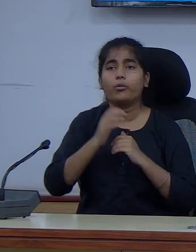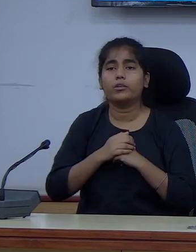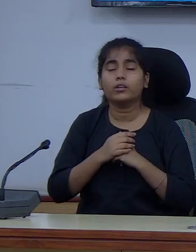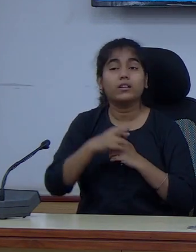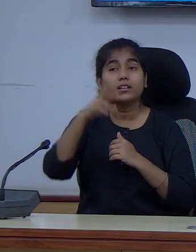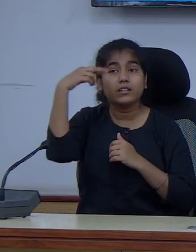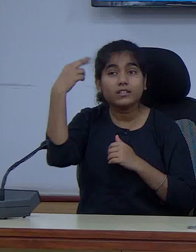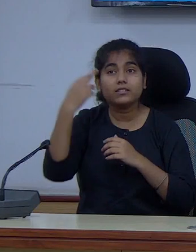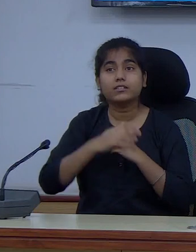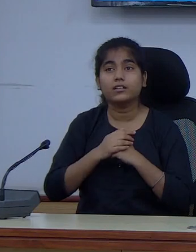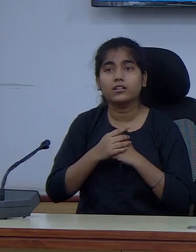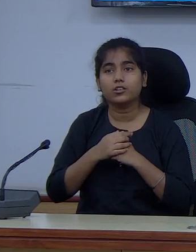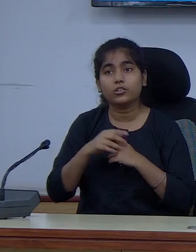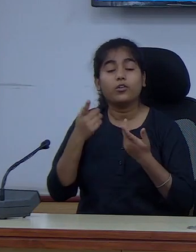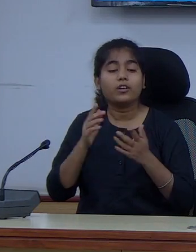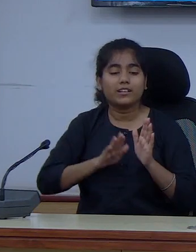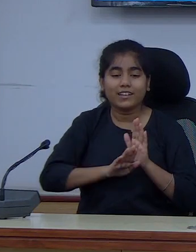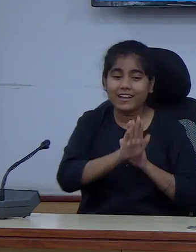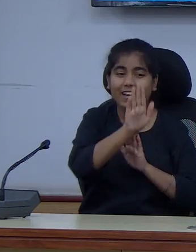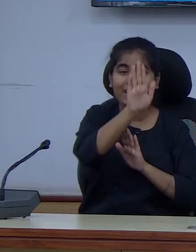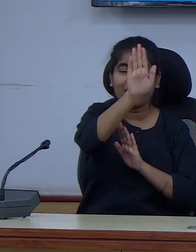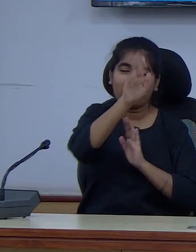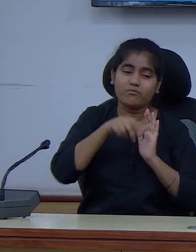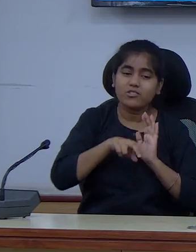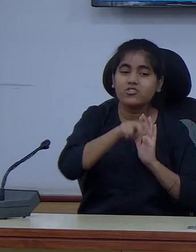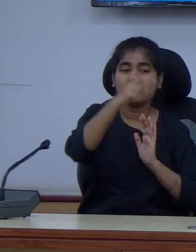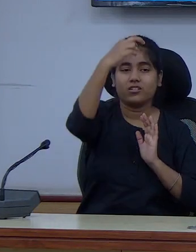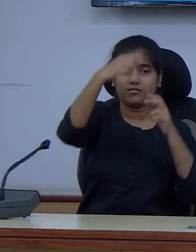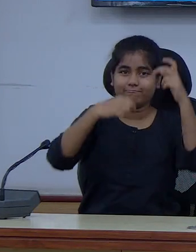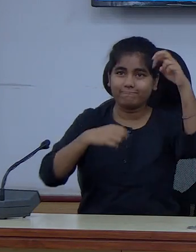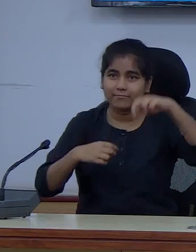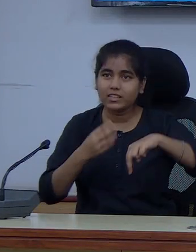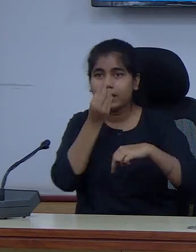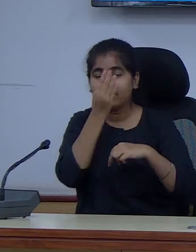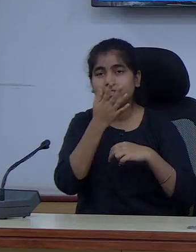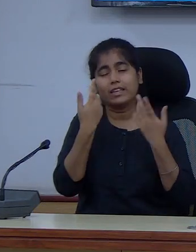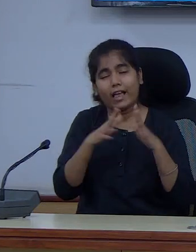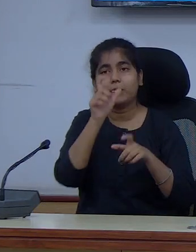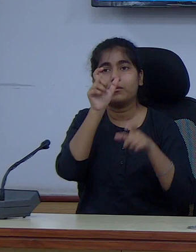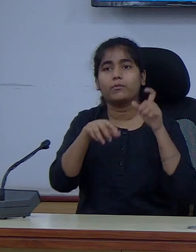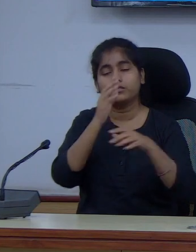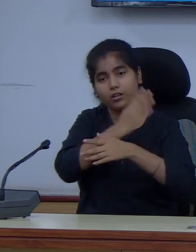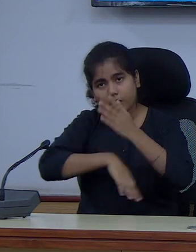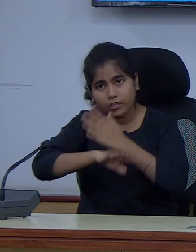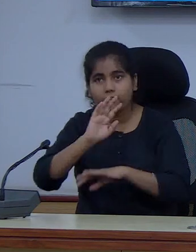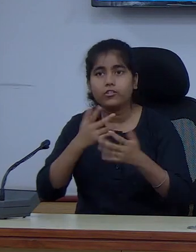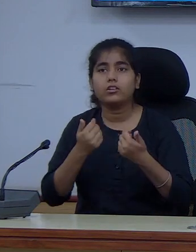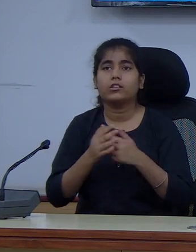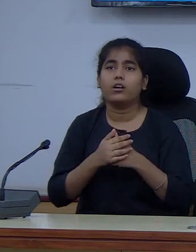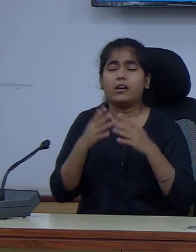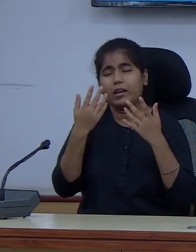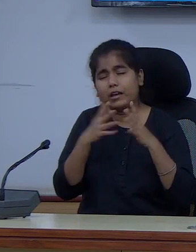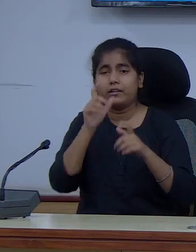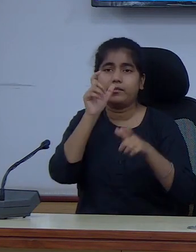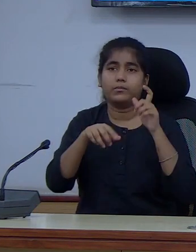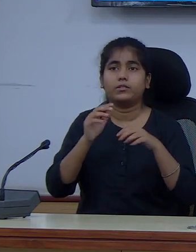और मैक्सिमम लोग रैंप का इस्तेमाल कर रहे थे, स्टेयर्स का इस्तेमाल नहीं कर रहे थे। क्यों? क्योंकि रैंप पे चढ़ना